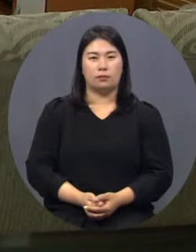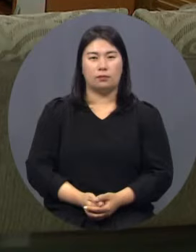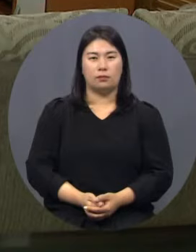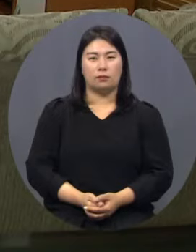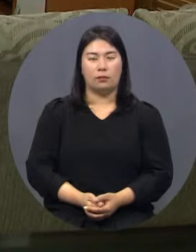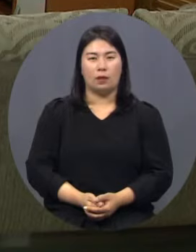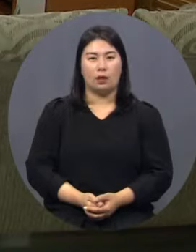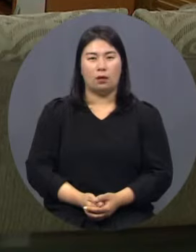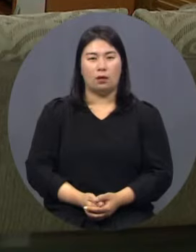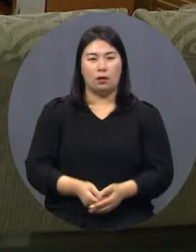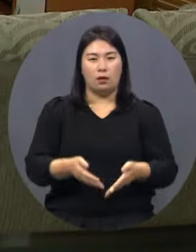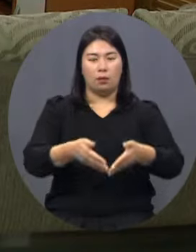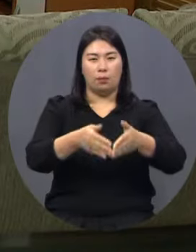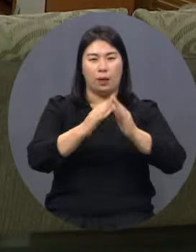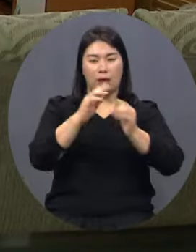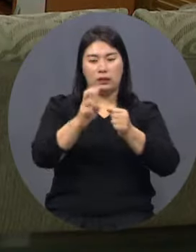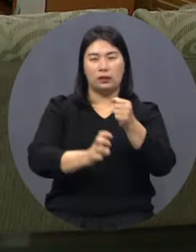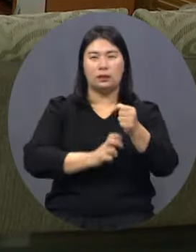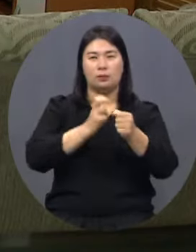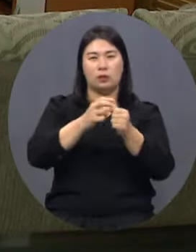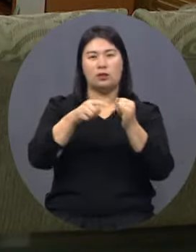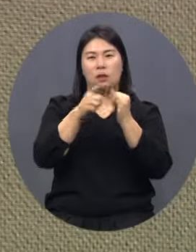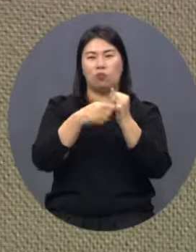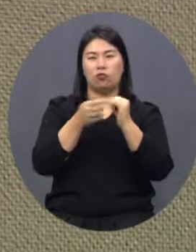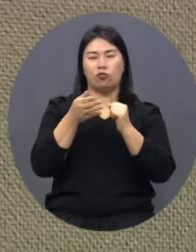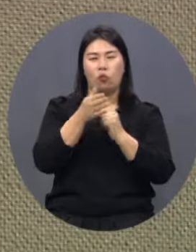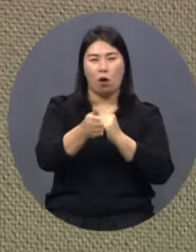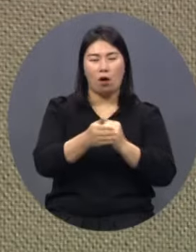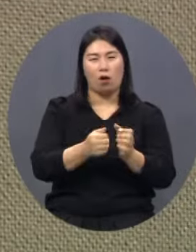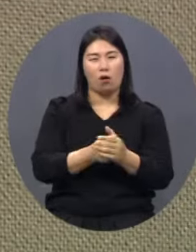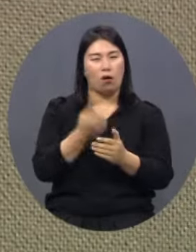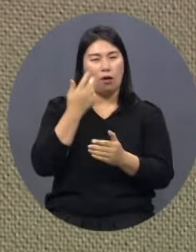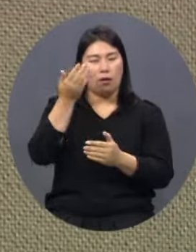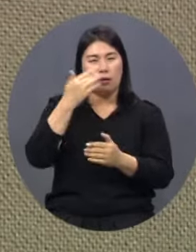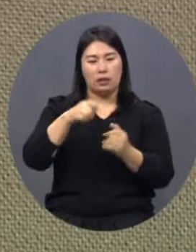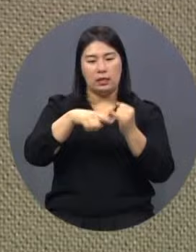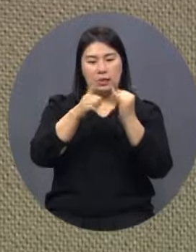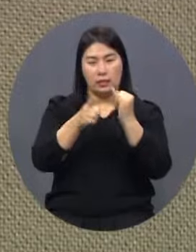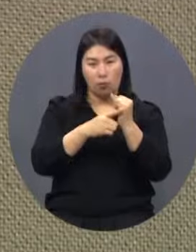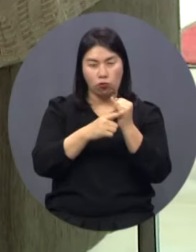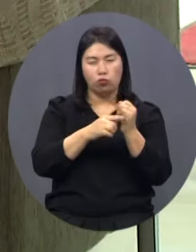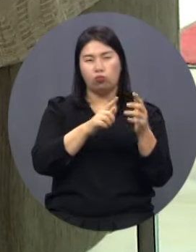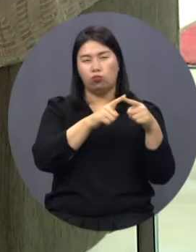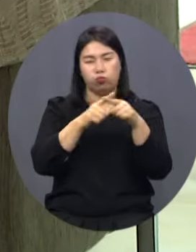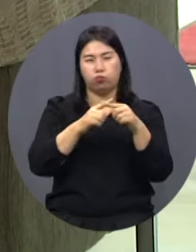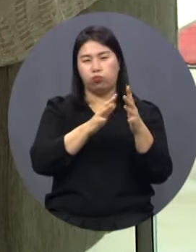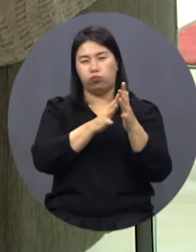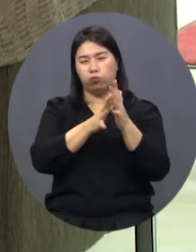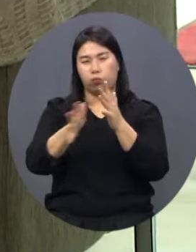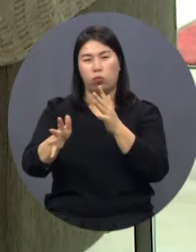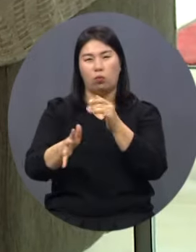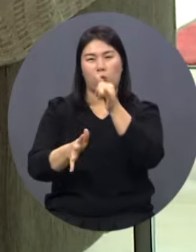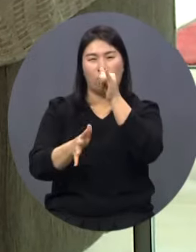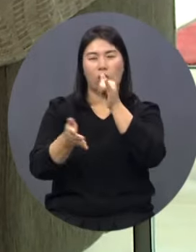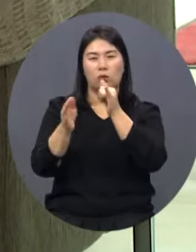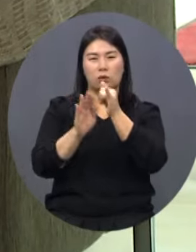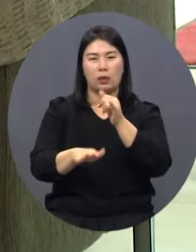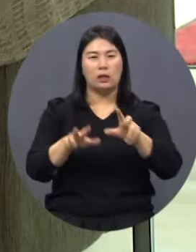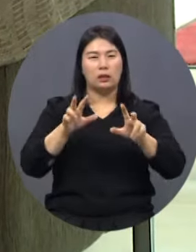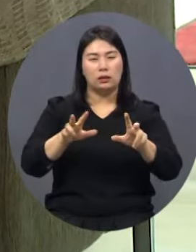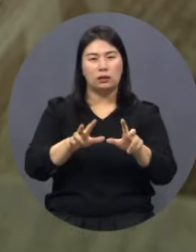기자입니다 개원한지 20년이 넘은 산부인과 한때는 제조에서 임산부들이 몰리는 병원 중 한곳으로 꼽혔지만